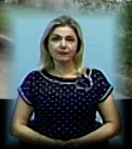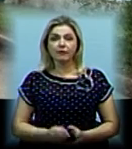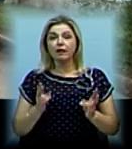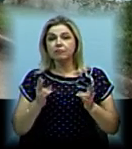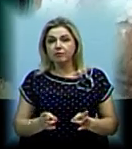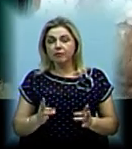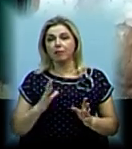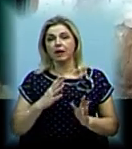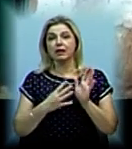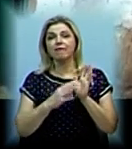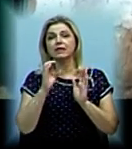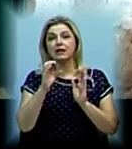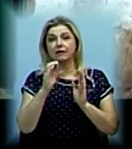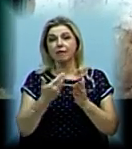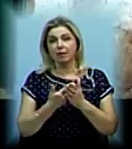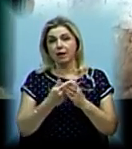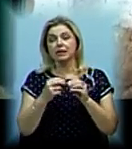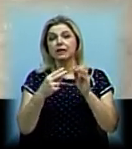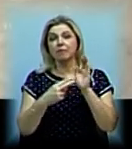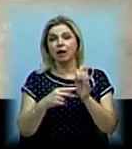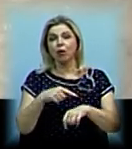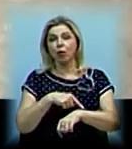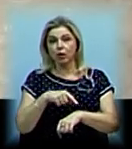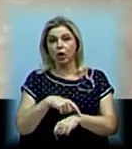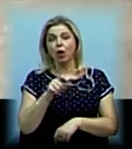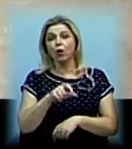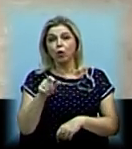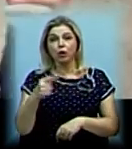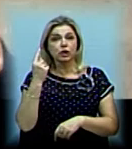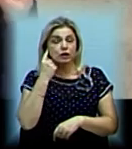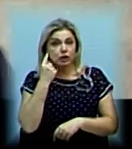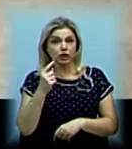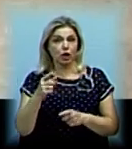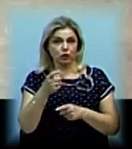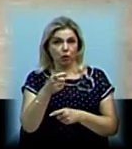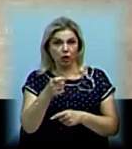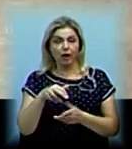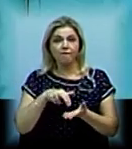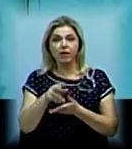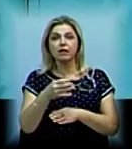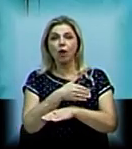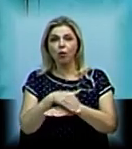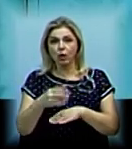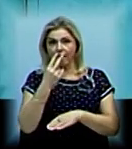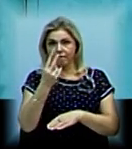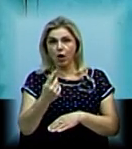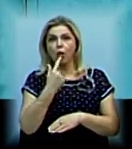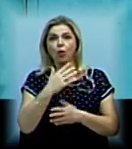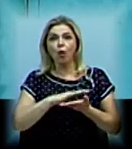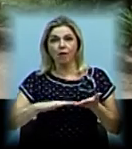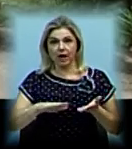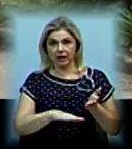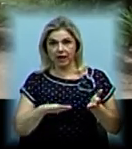Інцидент стався 9 вересня близько 17 години. Свідки кажуть, почули постріл. Вийшовши на вулицю, побачили скривавлених дітей,